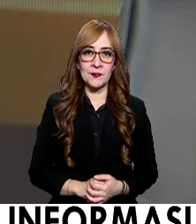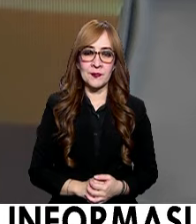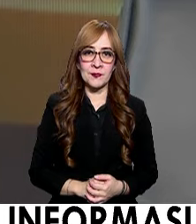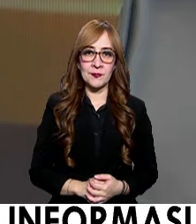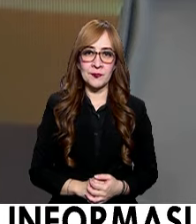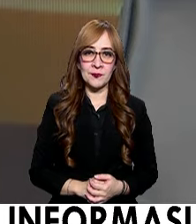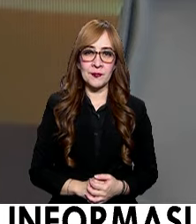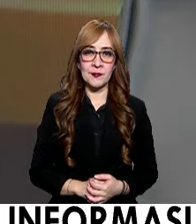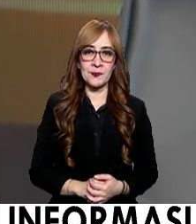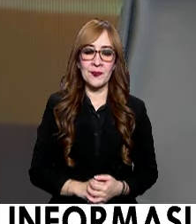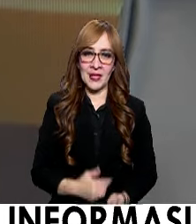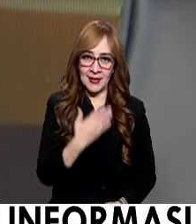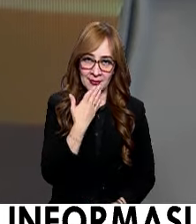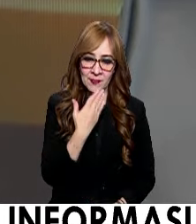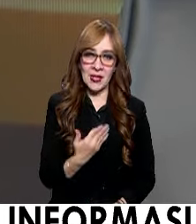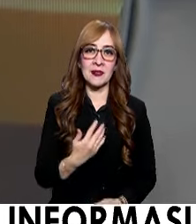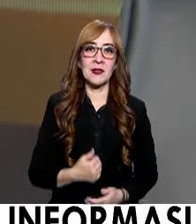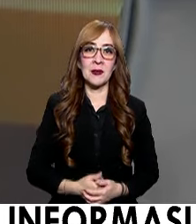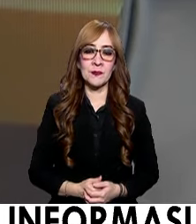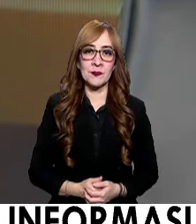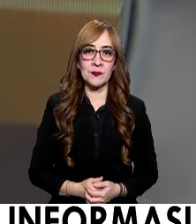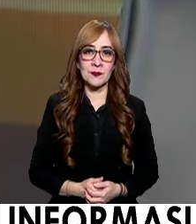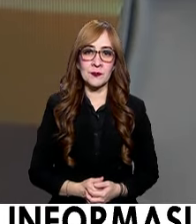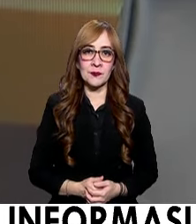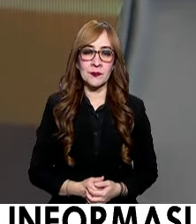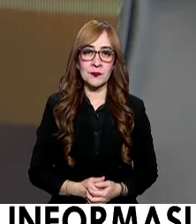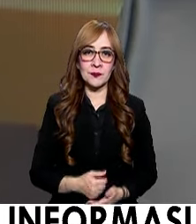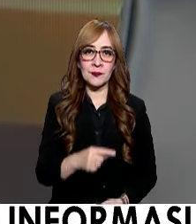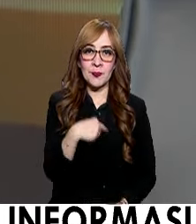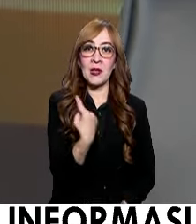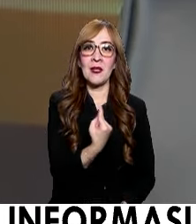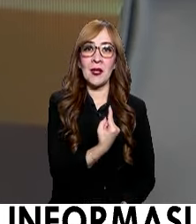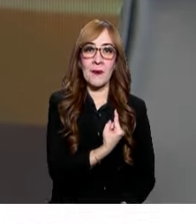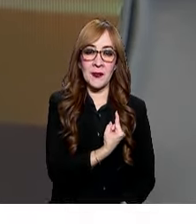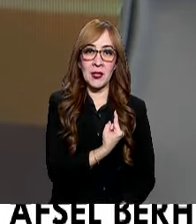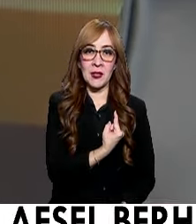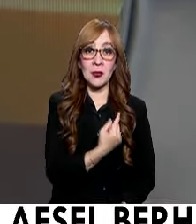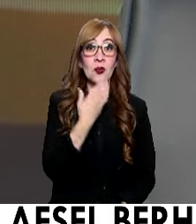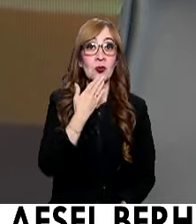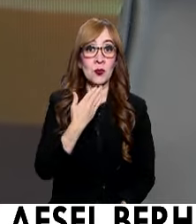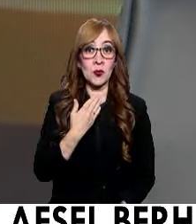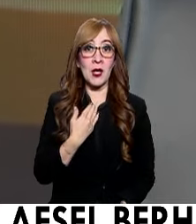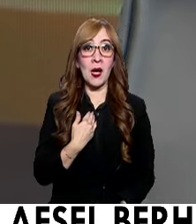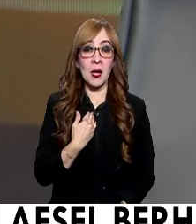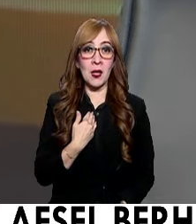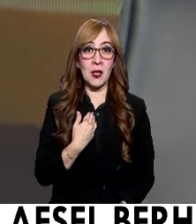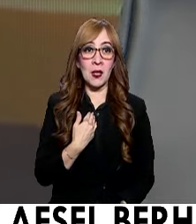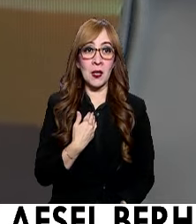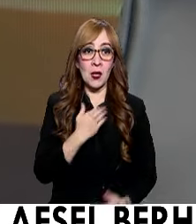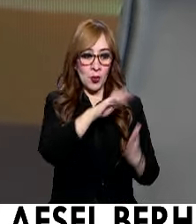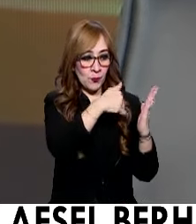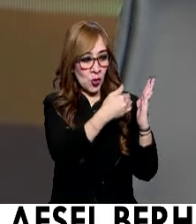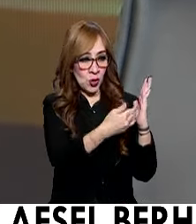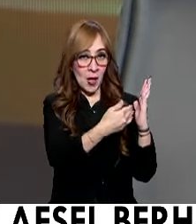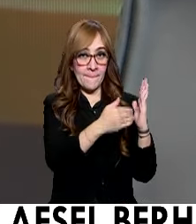berbicara Terima kasih kami punya program